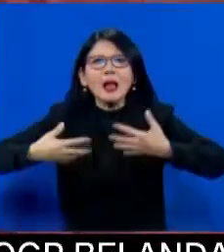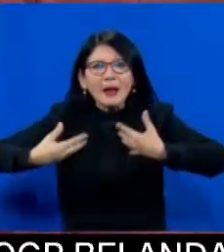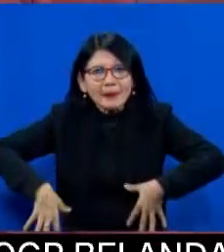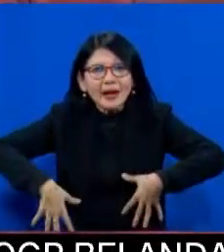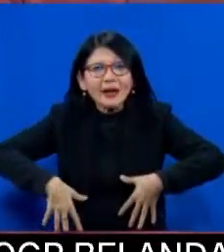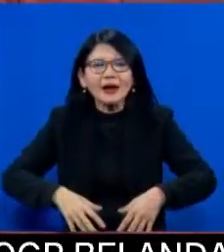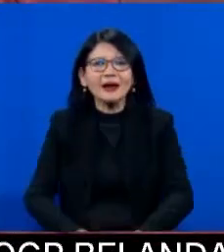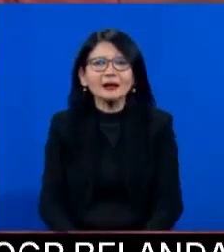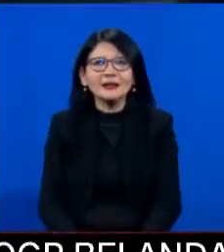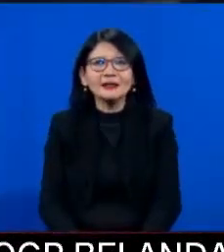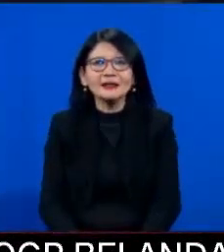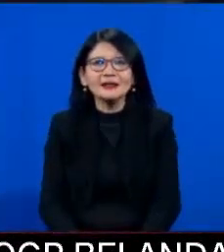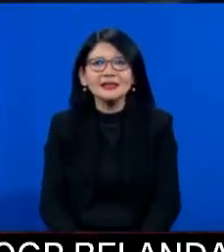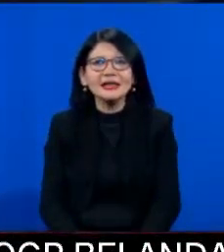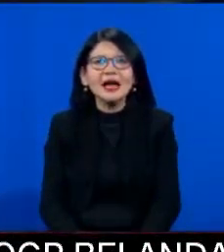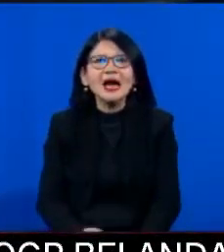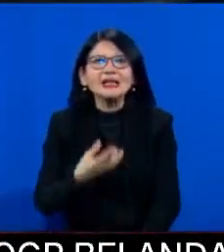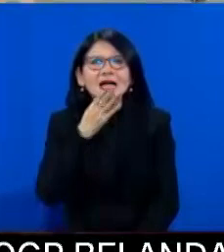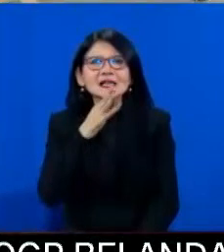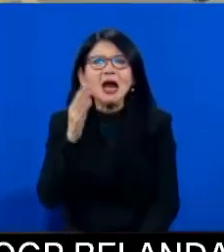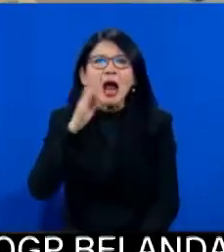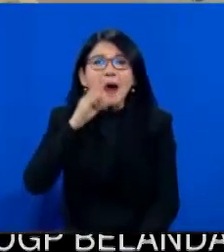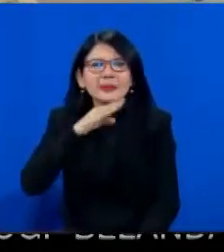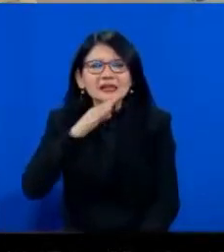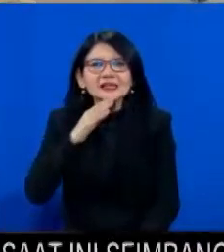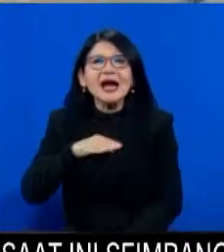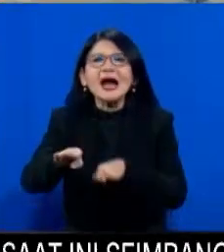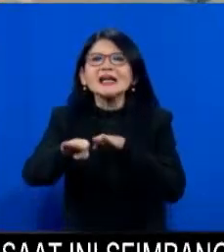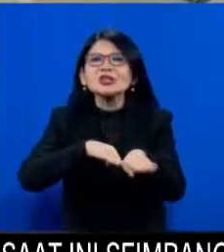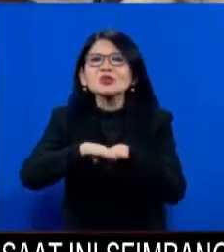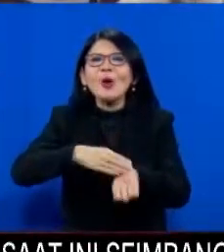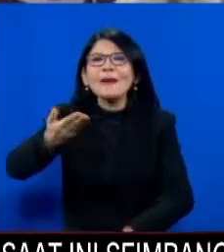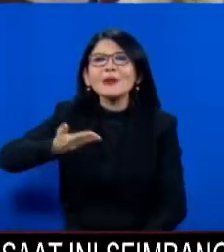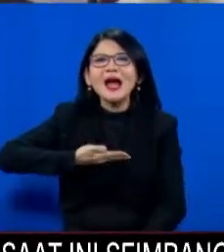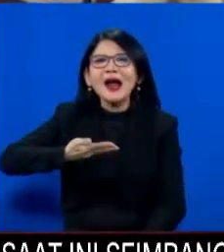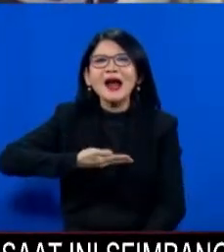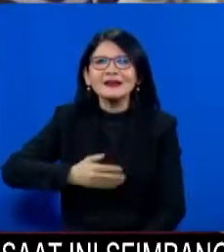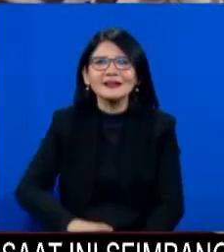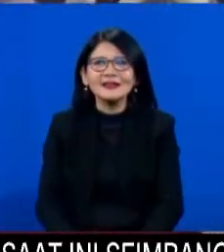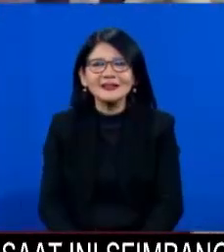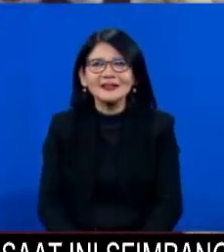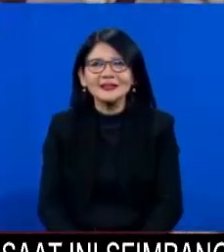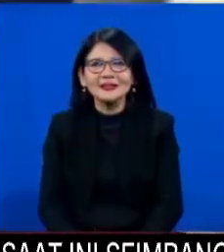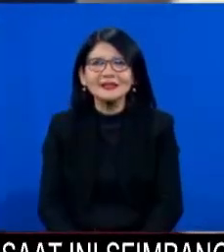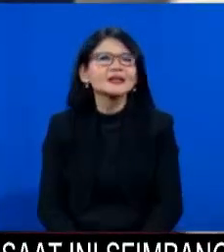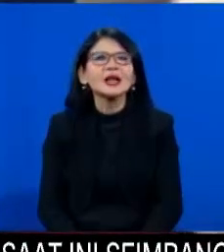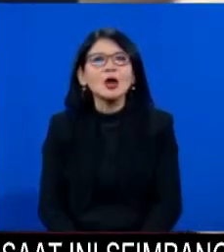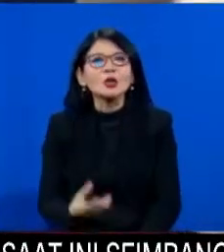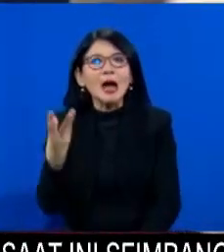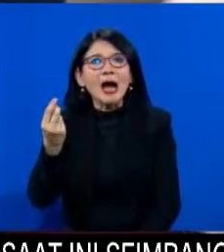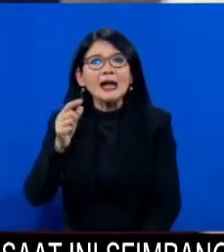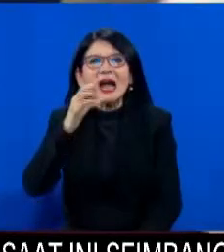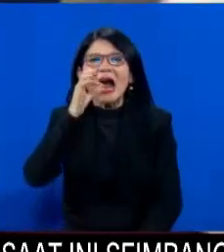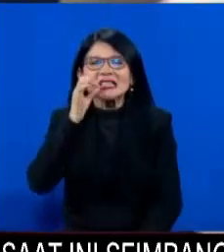Tidak hanya itu, level pedas sambal bisa dipesan sesuai dengan selera. Waduh, ketika harga cabai sedang